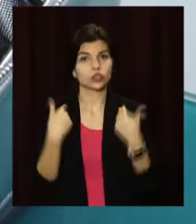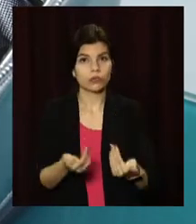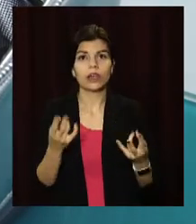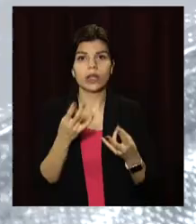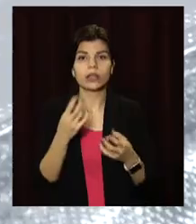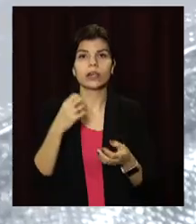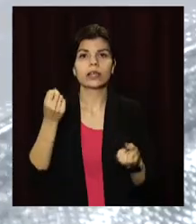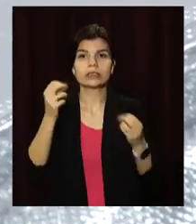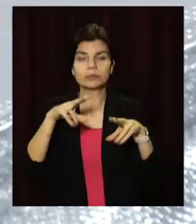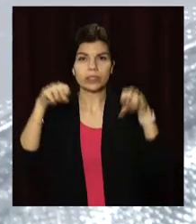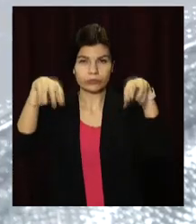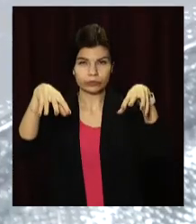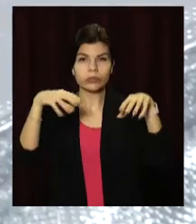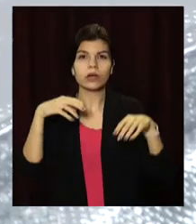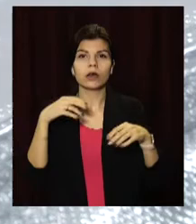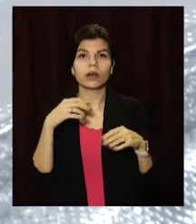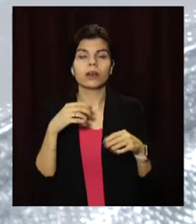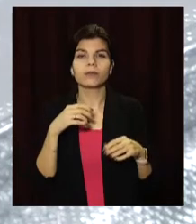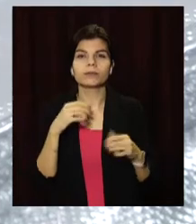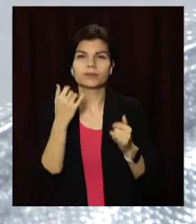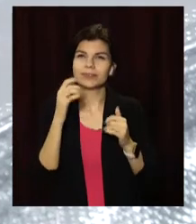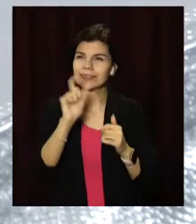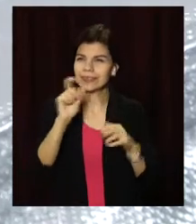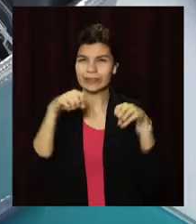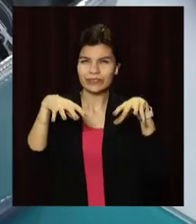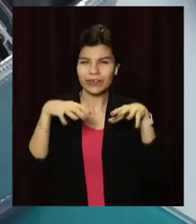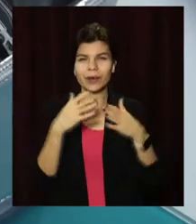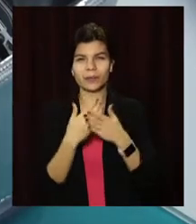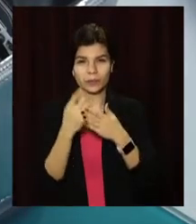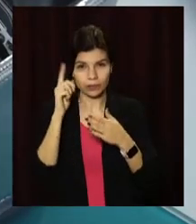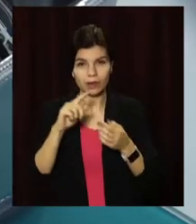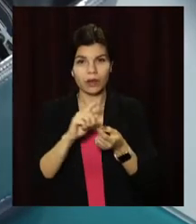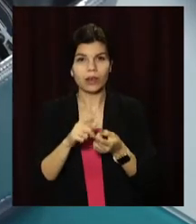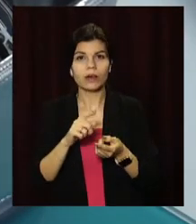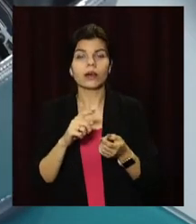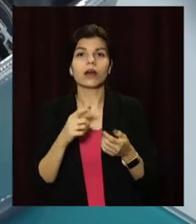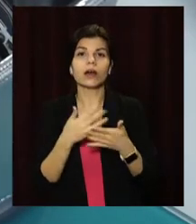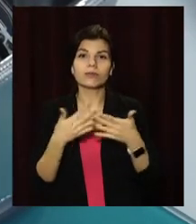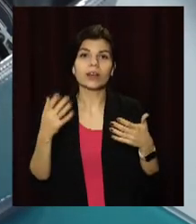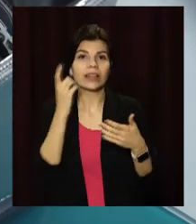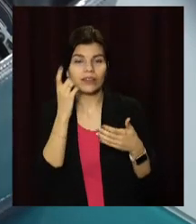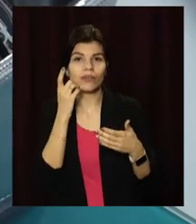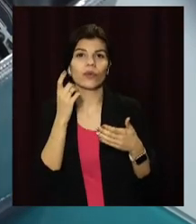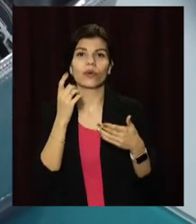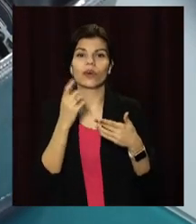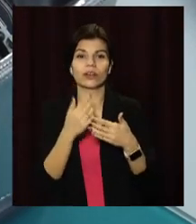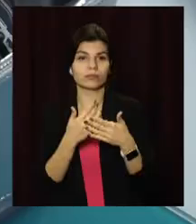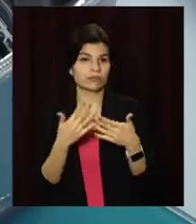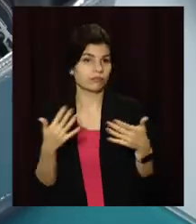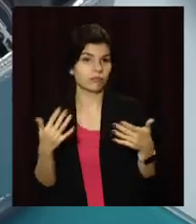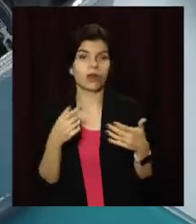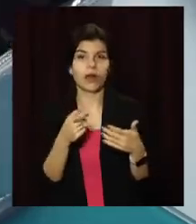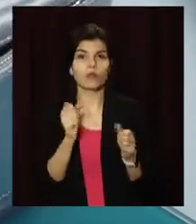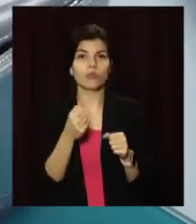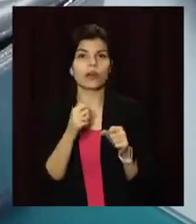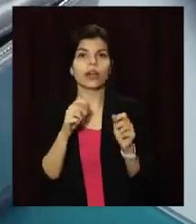які знищують бактерії та дезінфікують поверхні речі та гаджети. Ці прилади різні за формами та розмірами, але принцип у